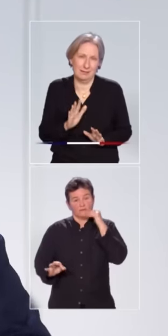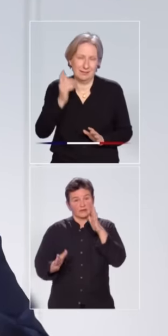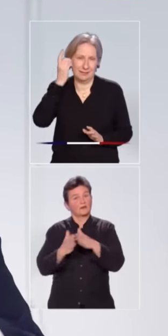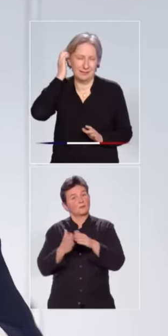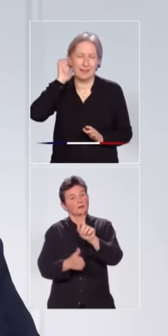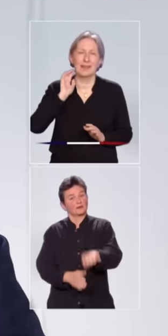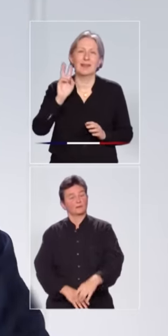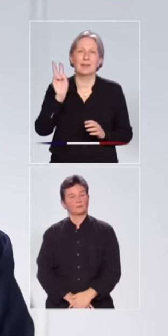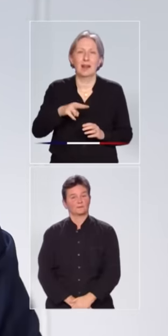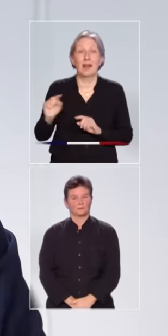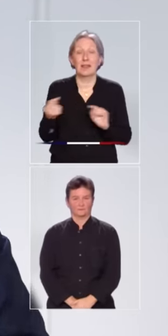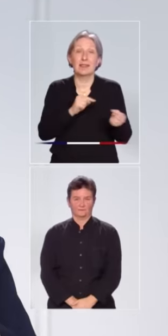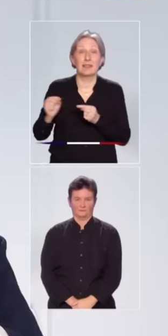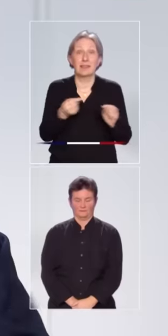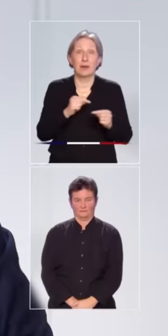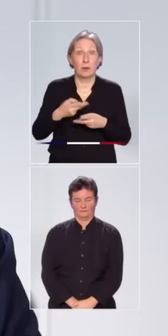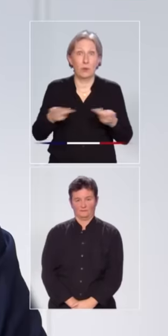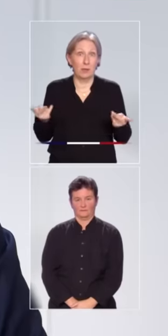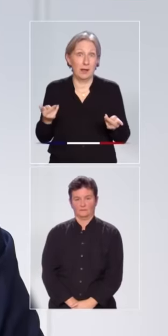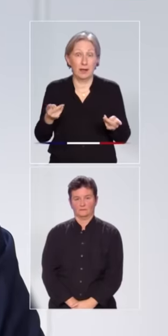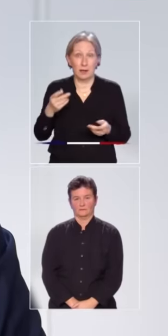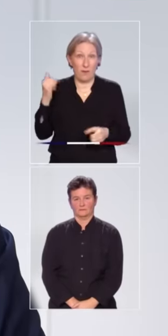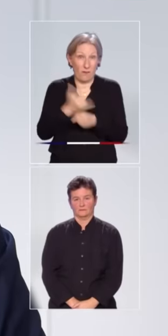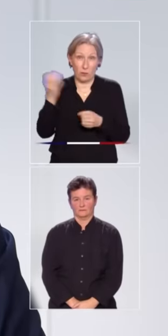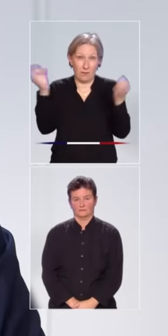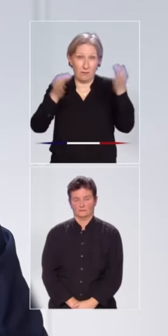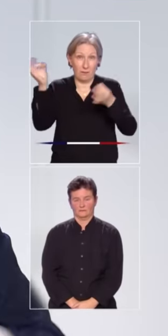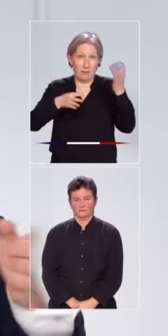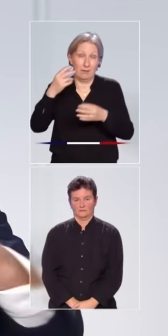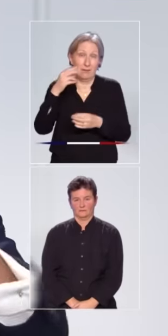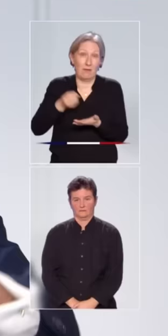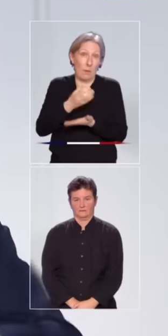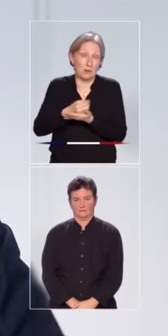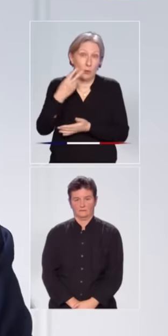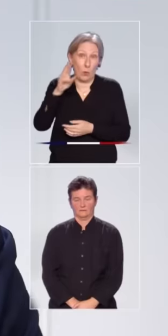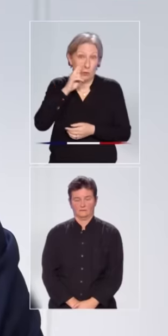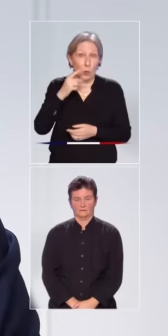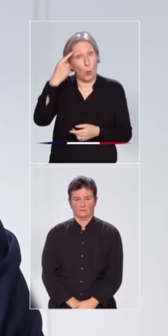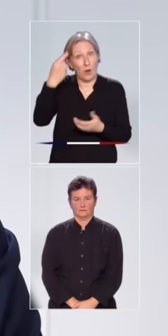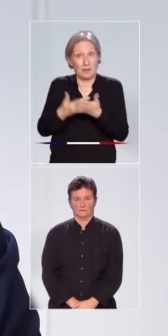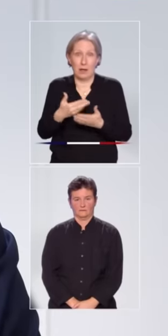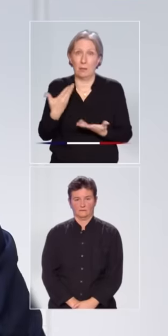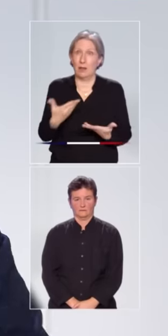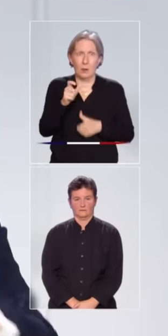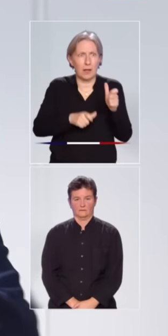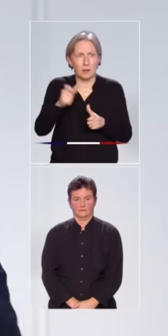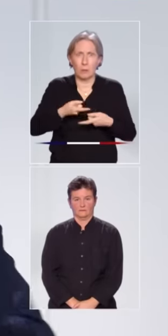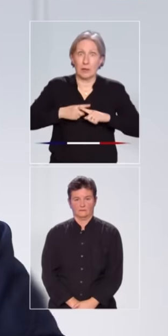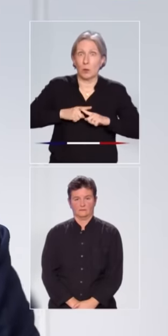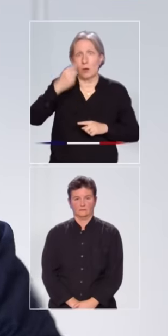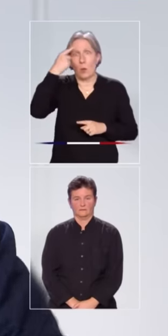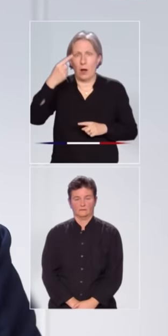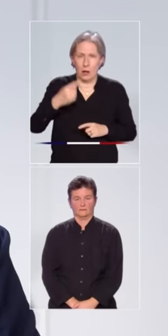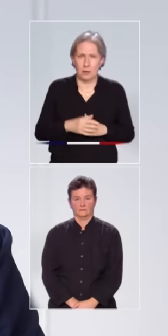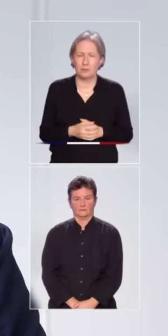la question. Le débat public... est imprégné par les fausses informations russes. Ils ont fait croire cette affaire. Beaucoup de gens, maintenant, sont persuadés. Le sujet